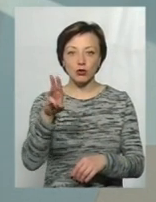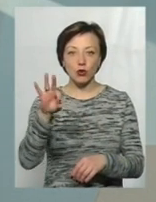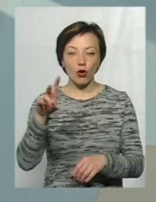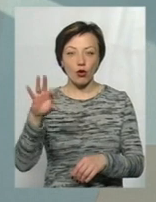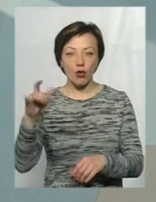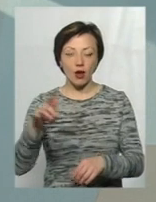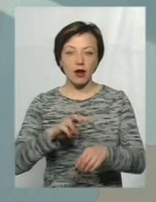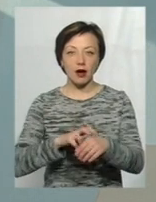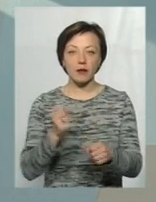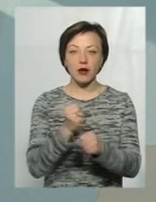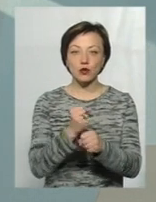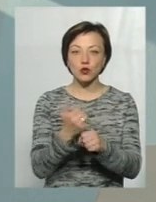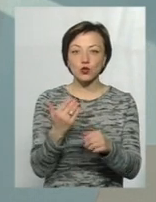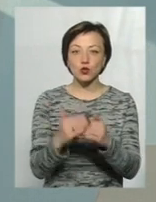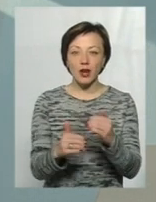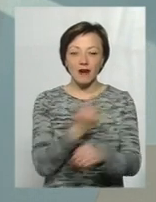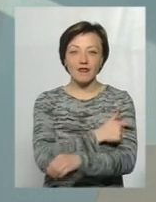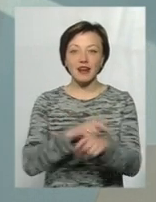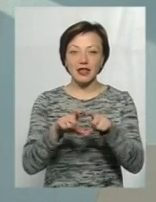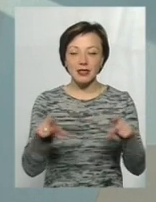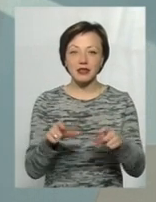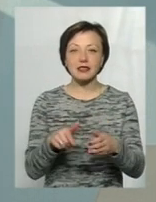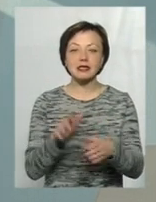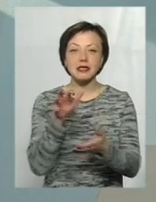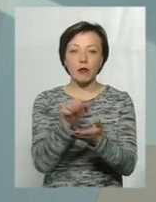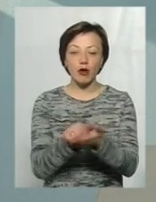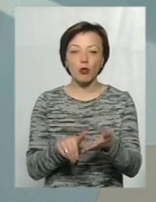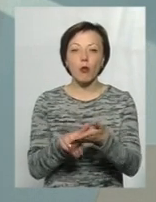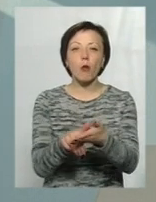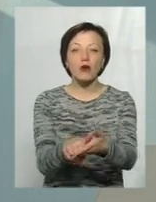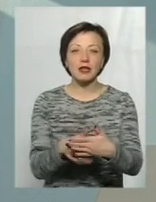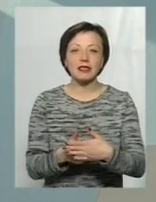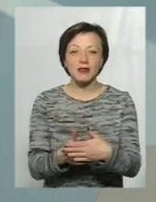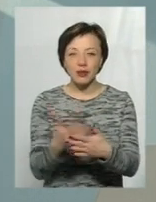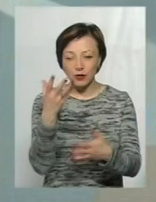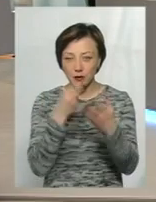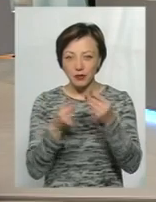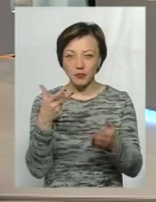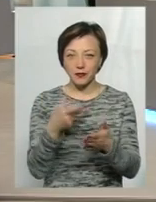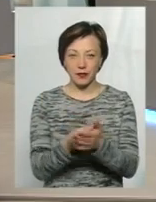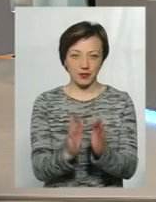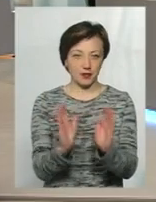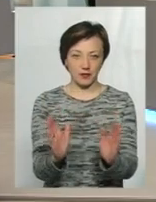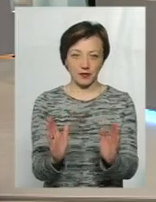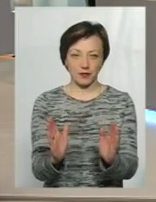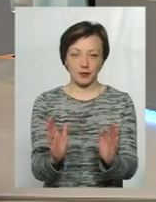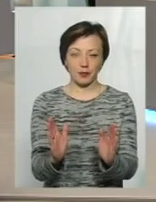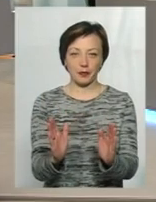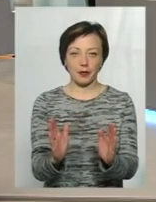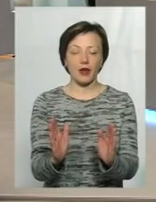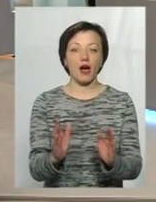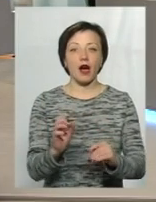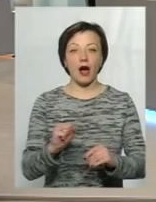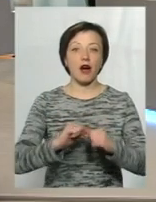які працюють вже в клініках, де займаються допоміжними репродуктивними технологіями. Там сугубо репродуктологи. А